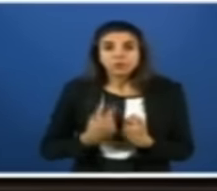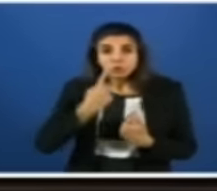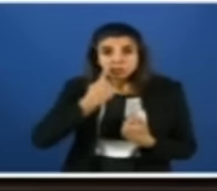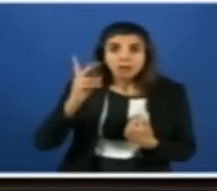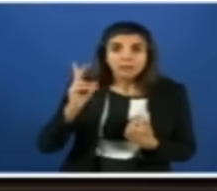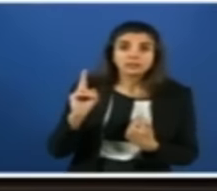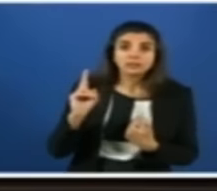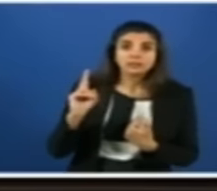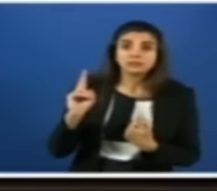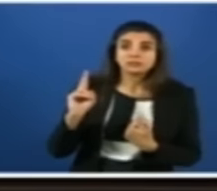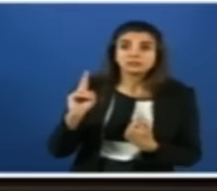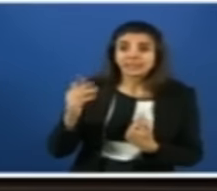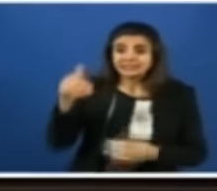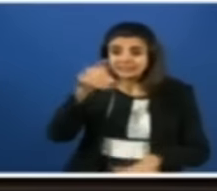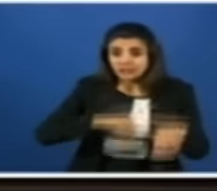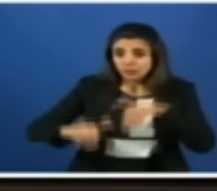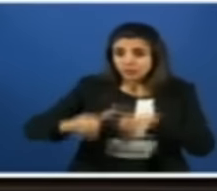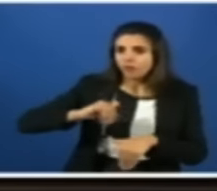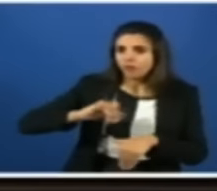Cumhurbaşkanı seçilecek